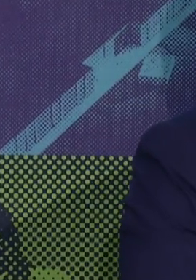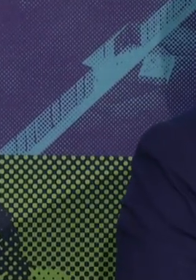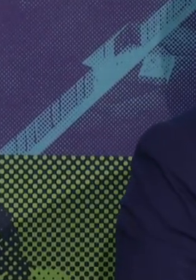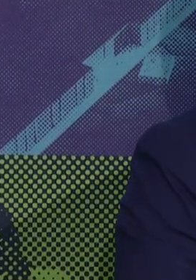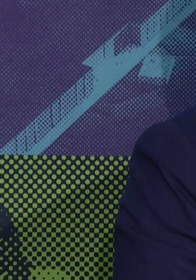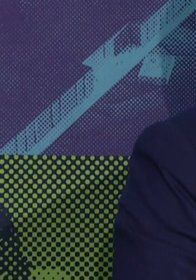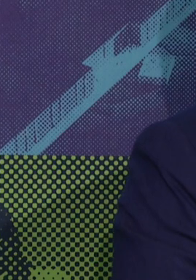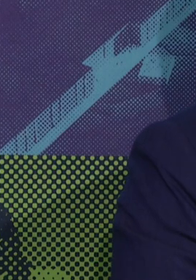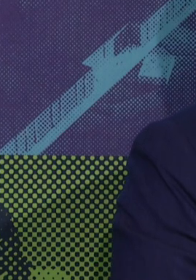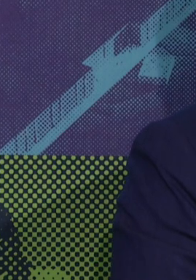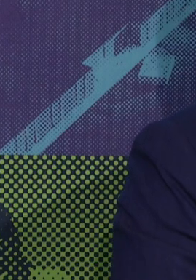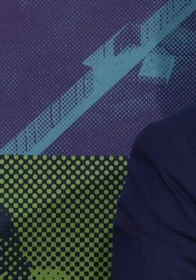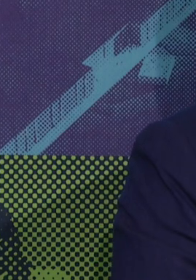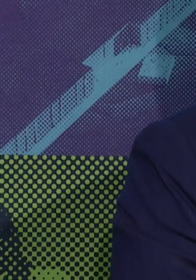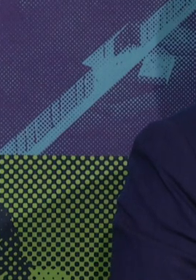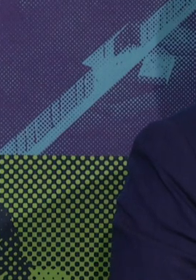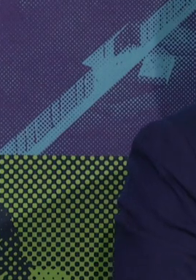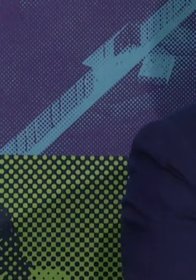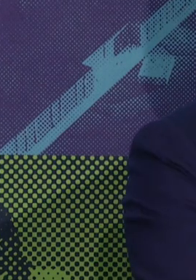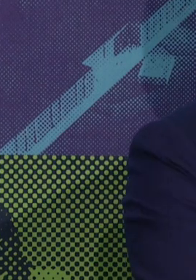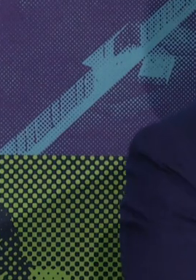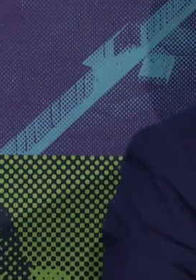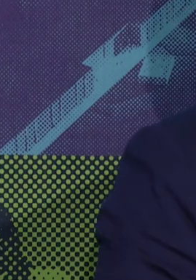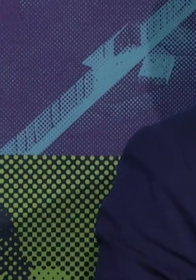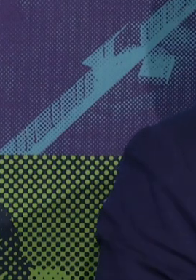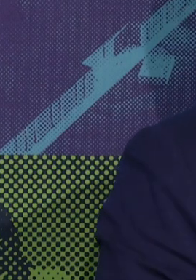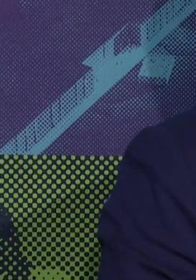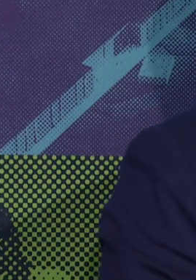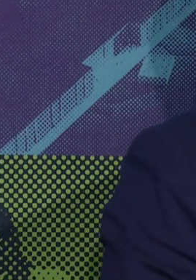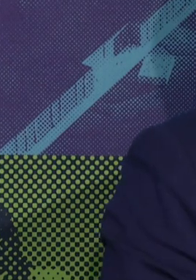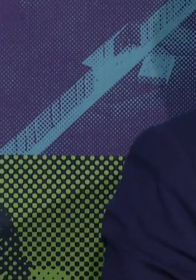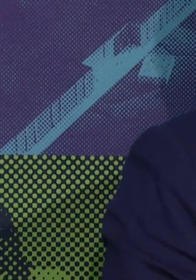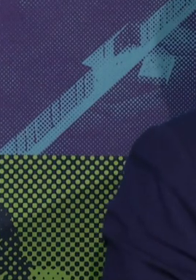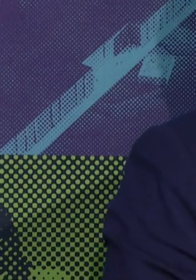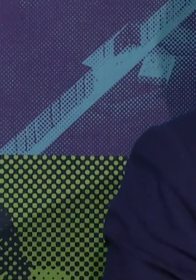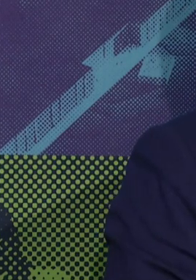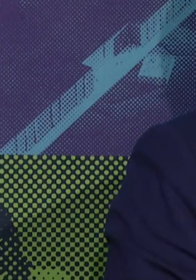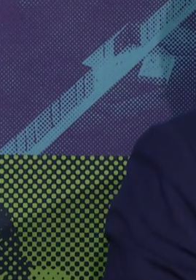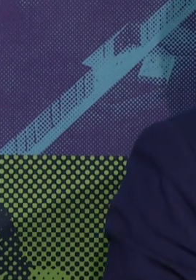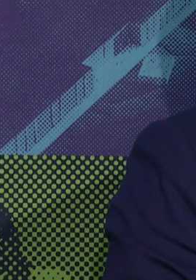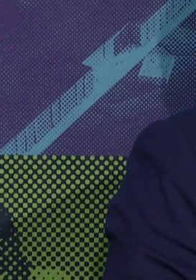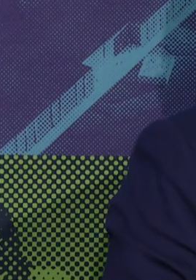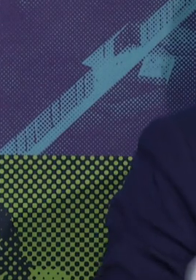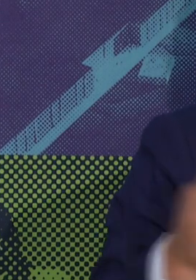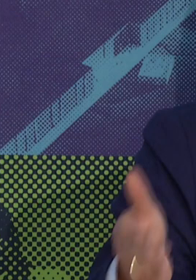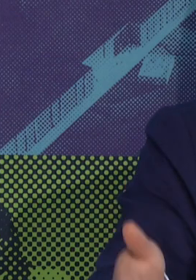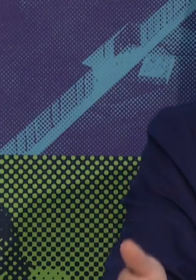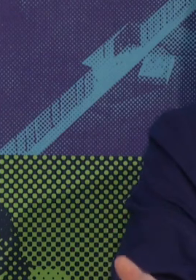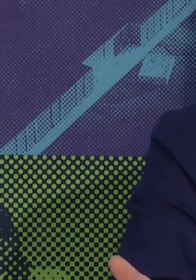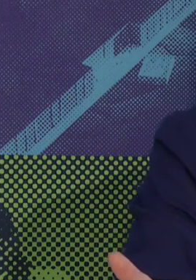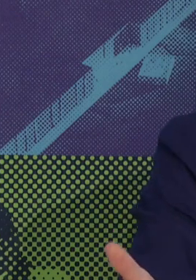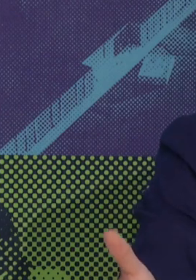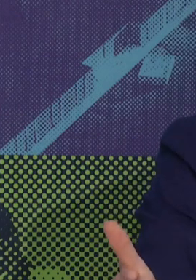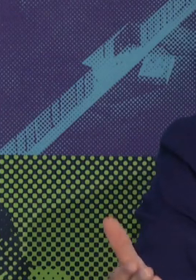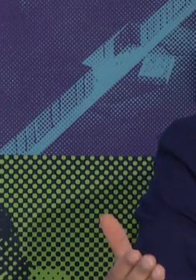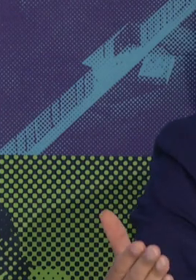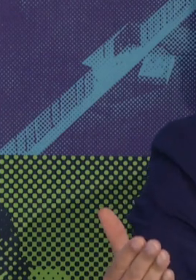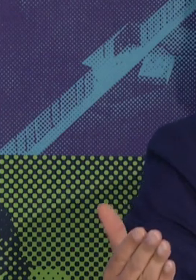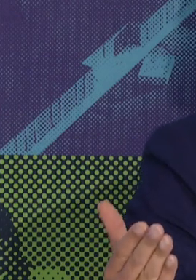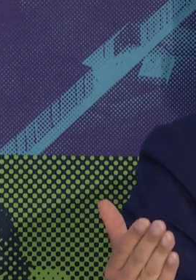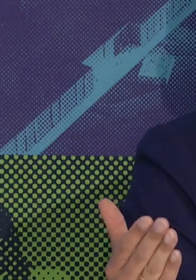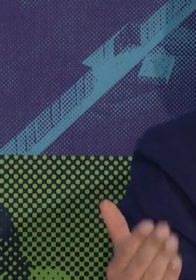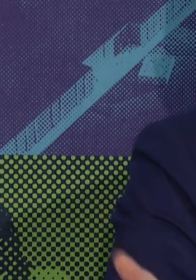gjort med andra lagar också, den innebär ju att vi får undan en hel del av de mest brottsaktiva individer. Jag förstår. Som sagt, totalt sett så har vi